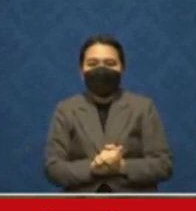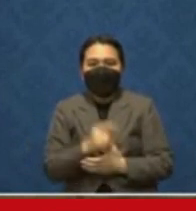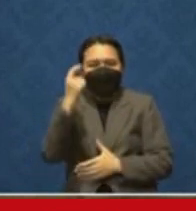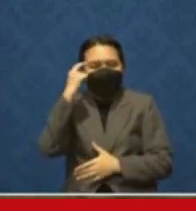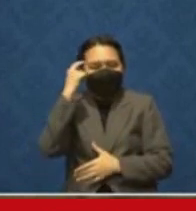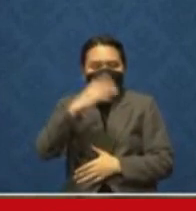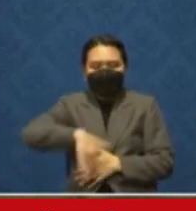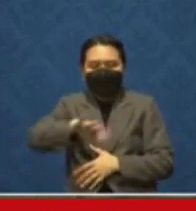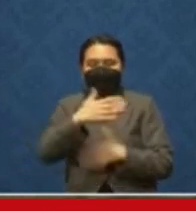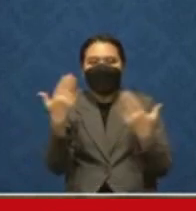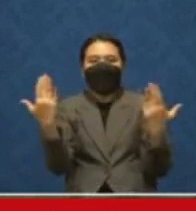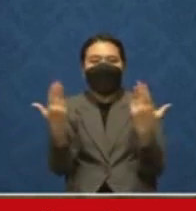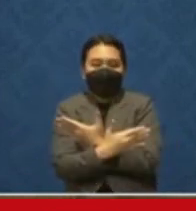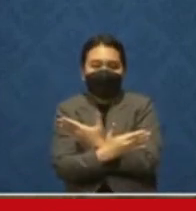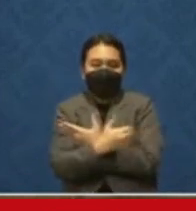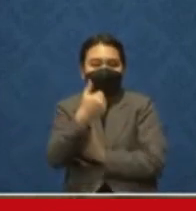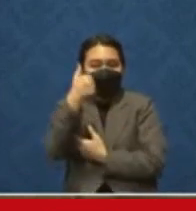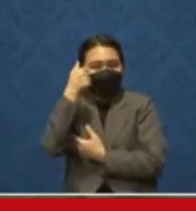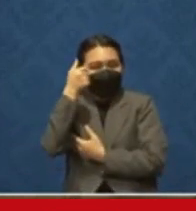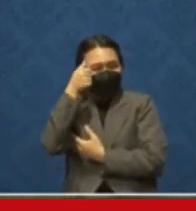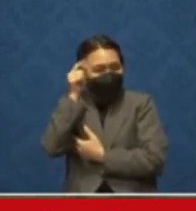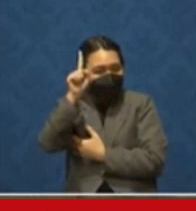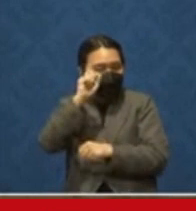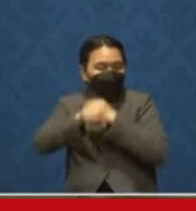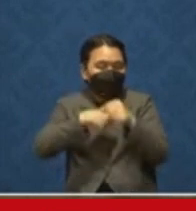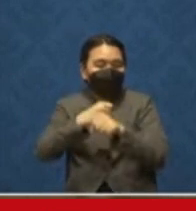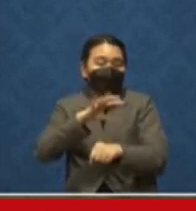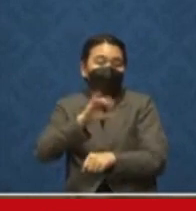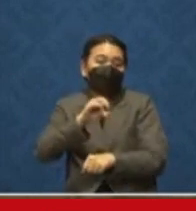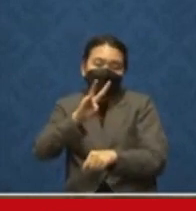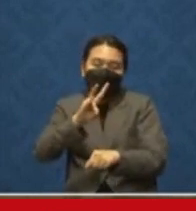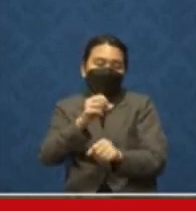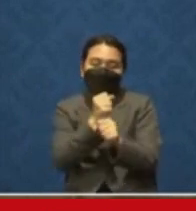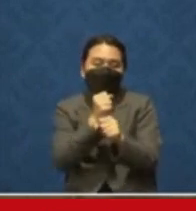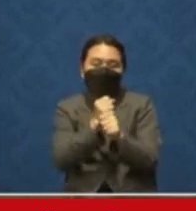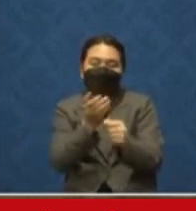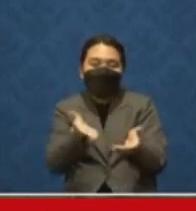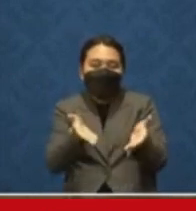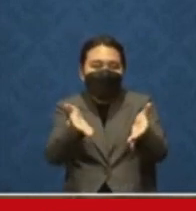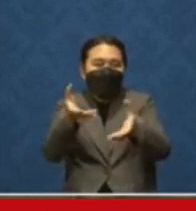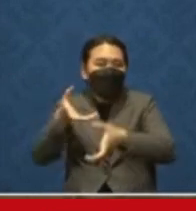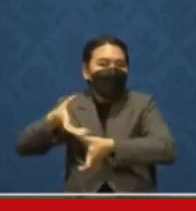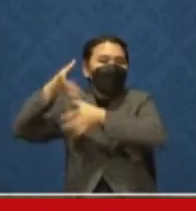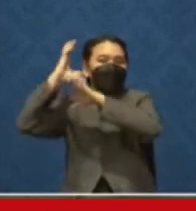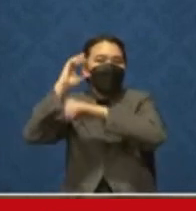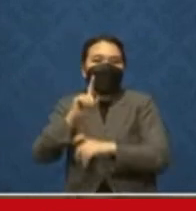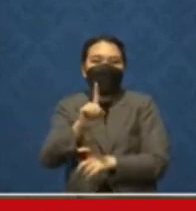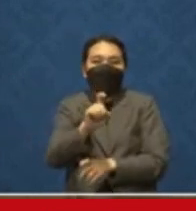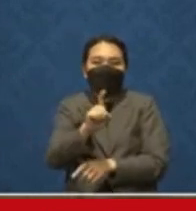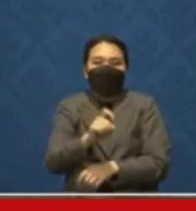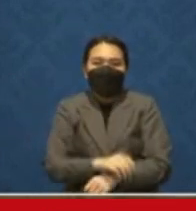ยากอันแก้ไม่ได้ถ้าท่านคิดผมก็คงก็คิดว่าท่านจะเปลี่ยน